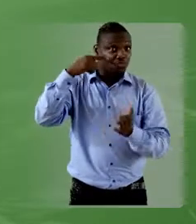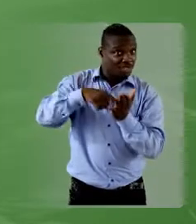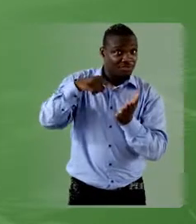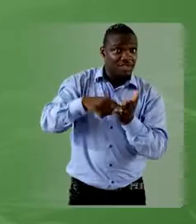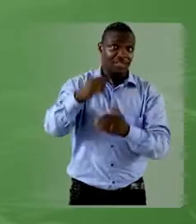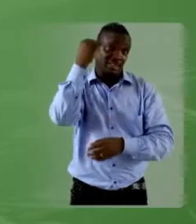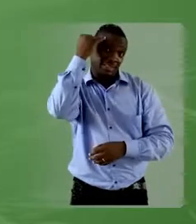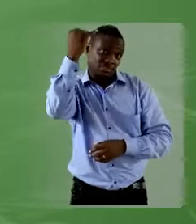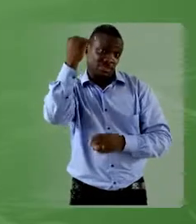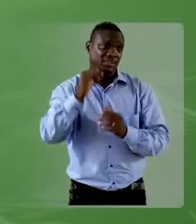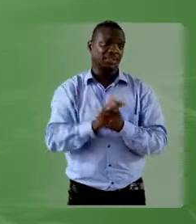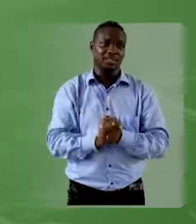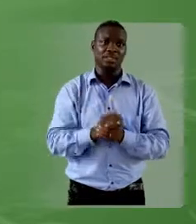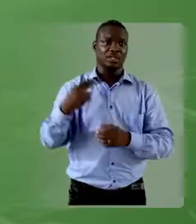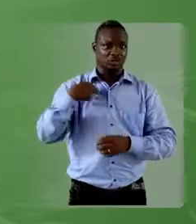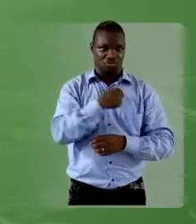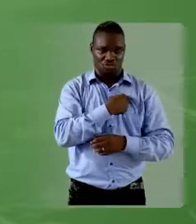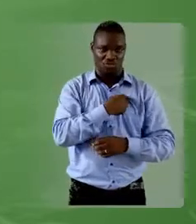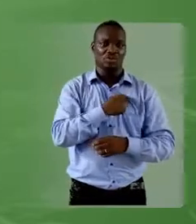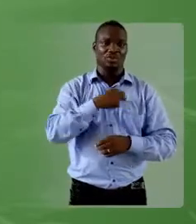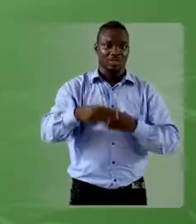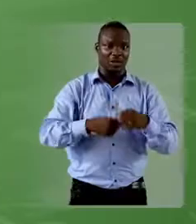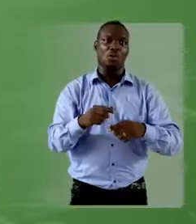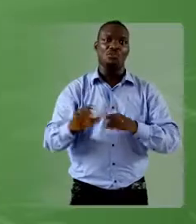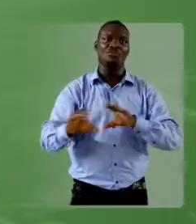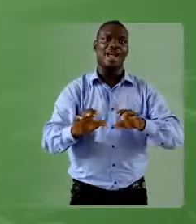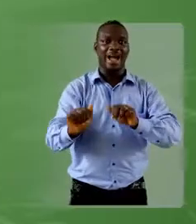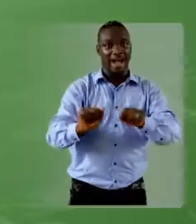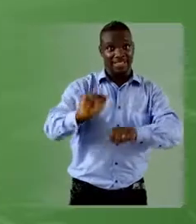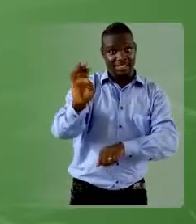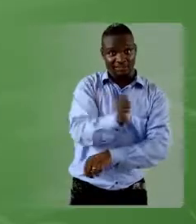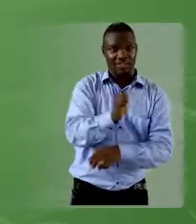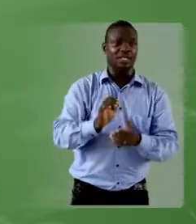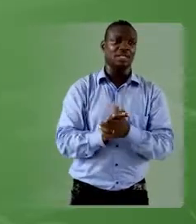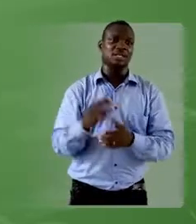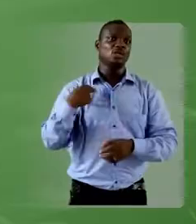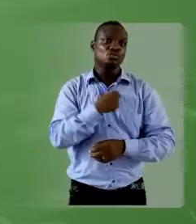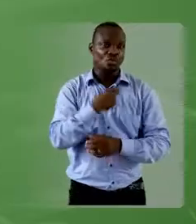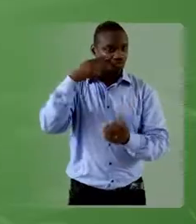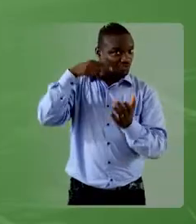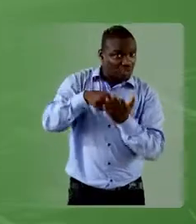hypothèse, nous allons procéder par une activité. C'est-à-dire nous allons vérifier cette